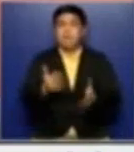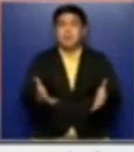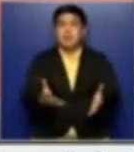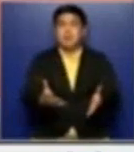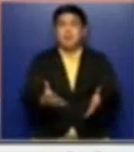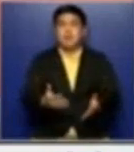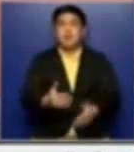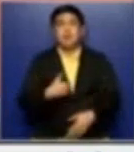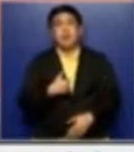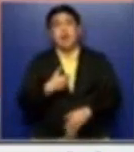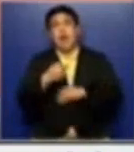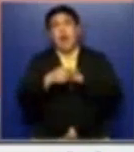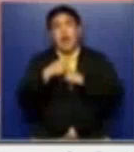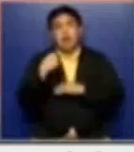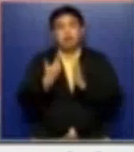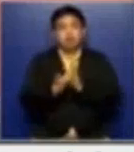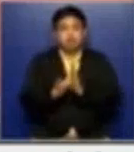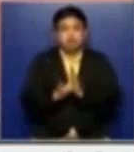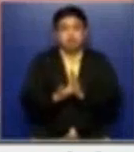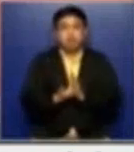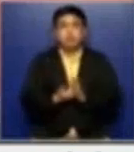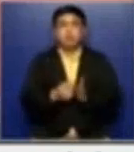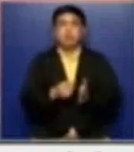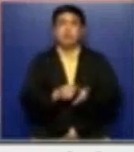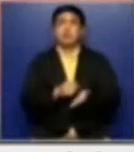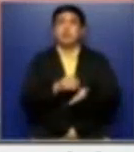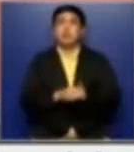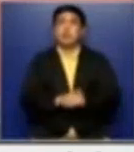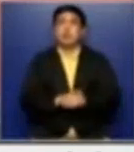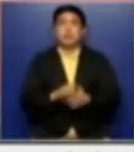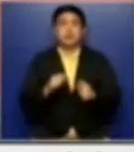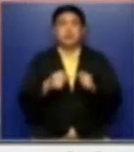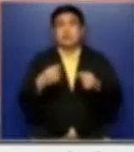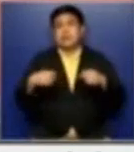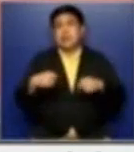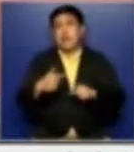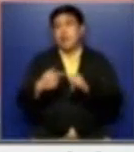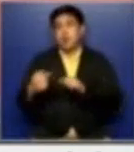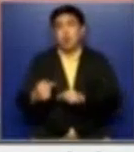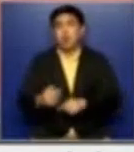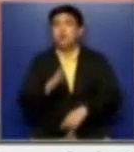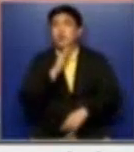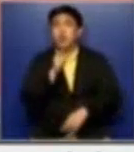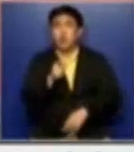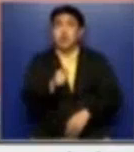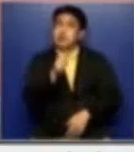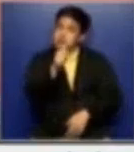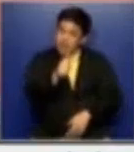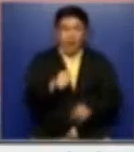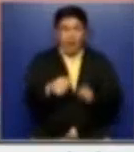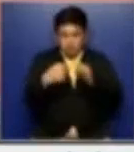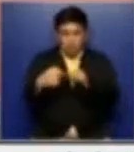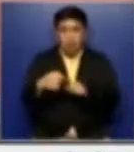กอบการขาดทุนเขาทำไงครับปลดไม่ต่อสัญญาแต่ถ้าคุณทำดีเซ็นสัญญาต่อเลย